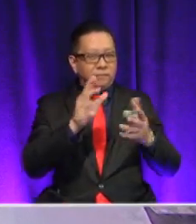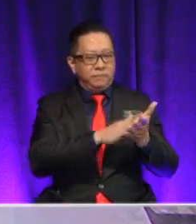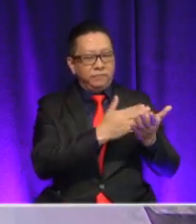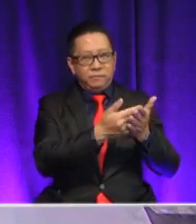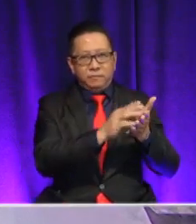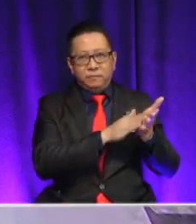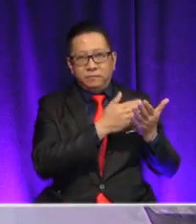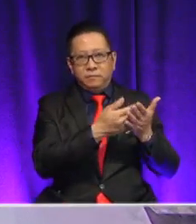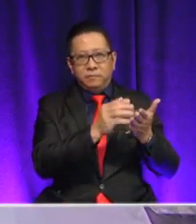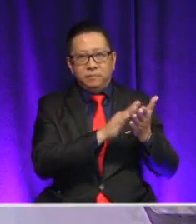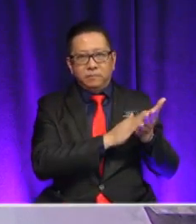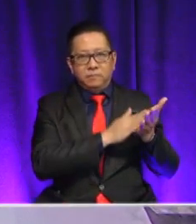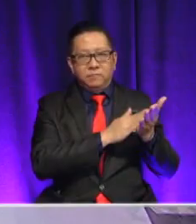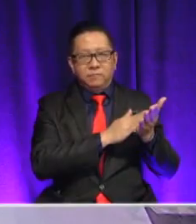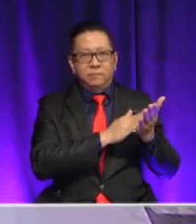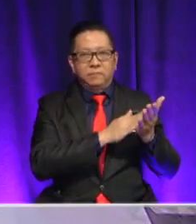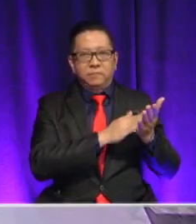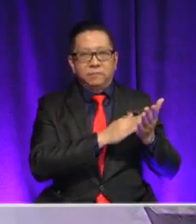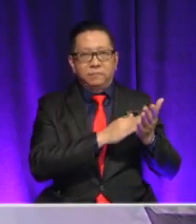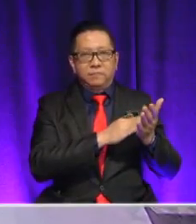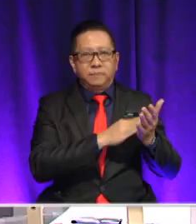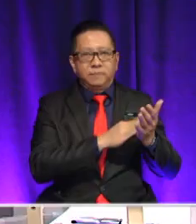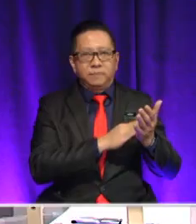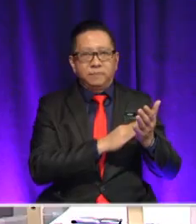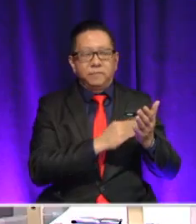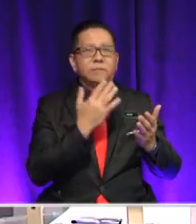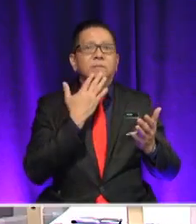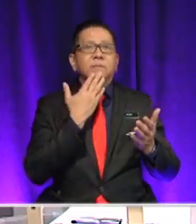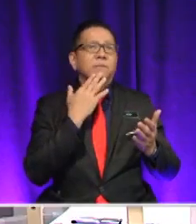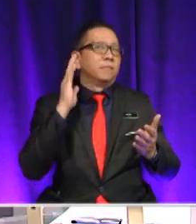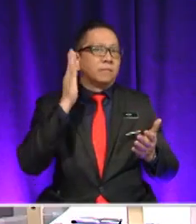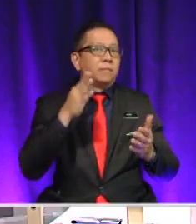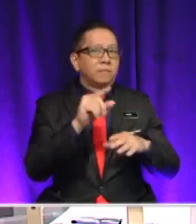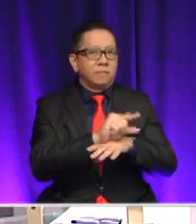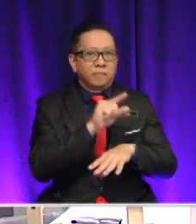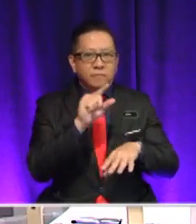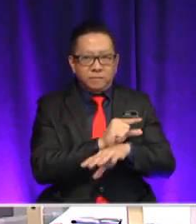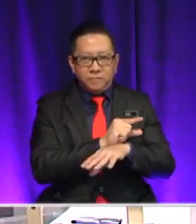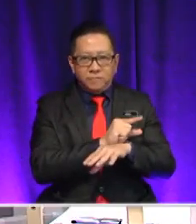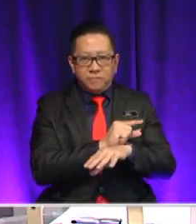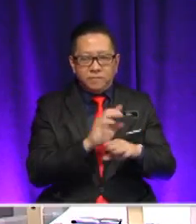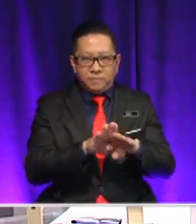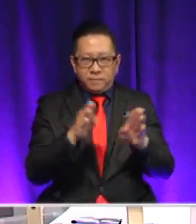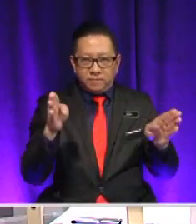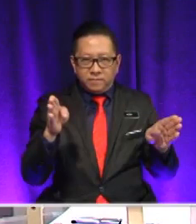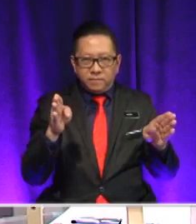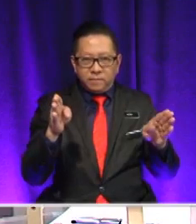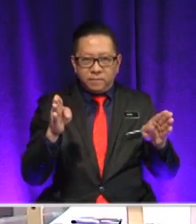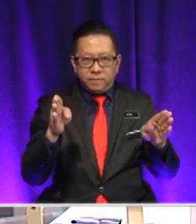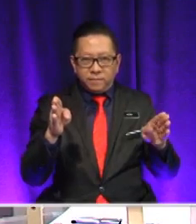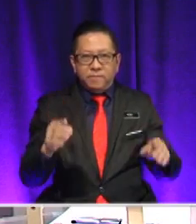kita akan menggunakan warna air ini adalah warna yang gua akan guna jika ada kita buka penutup nih